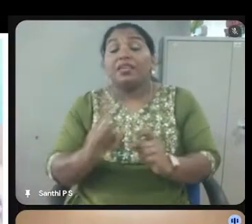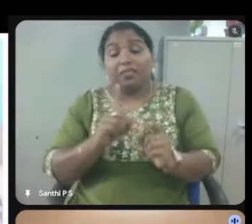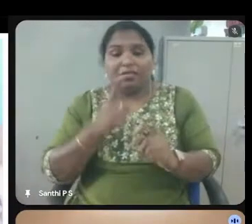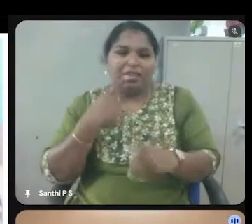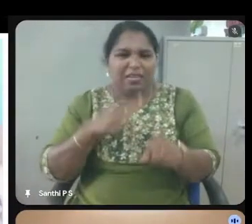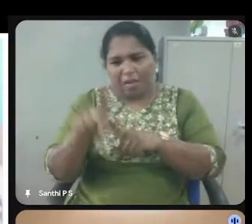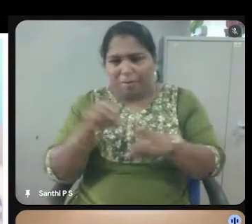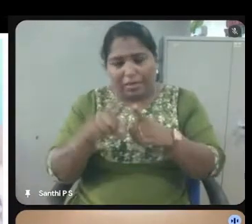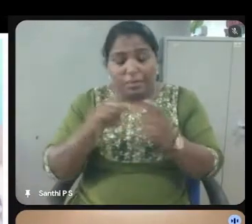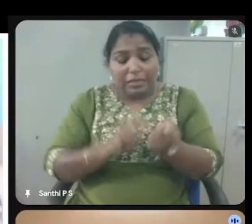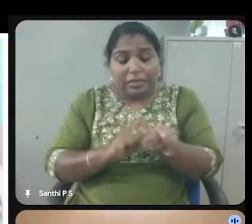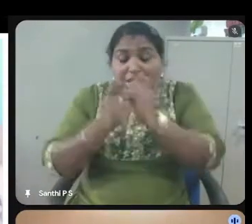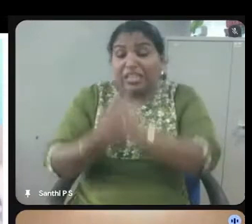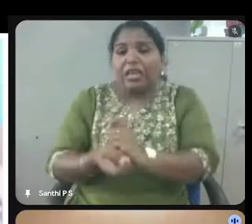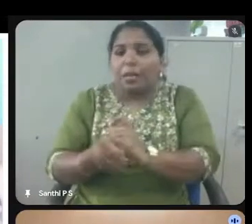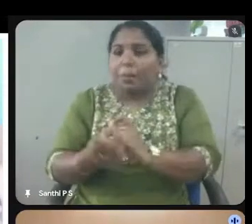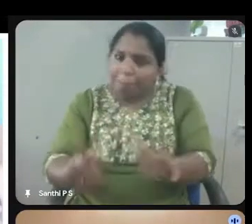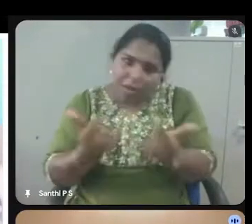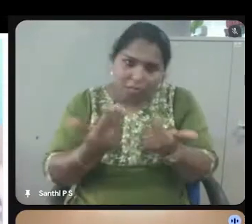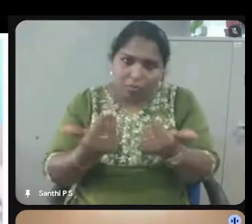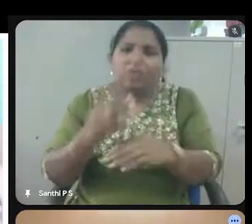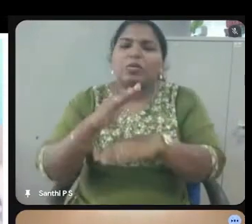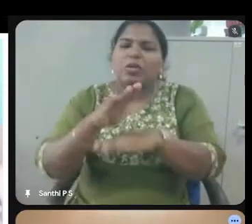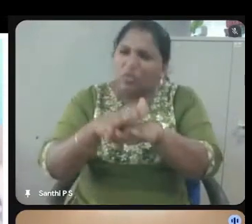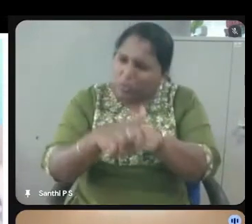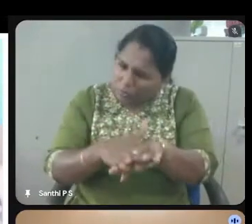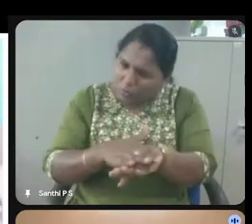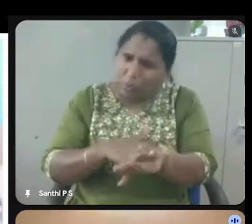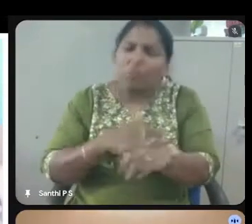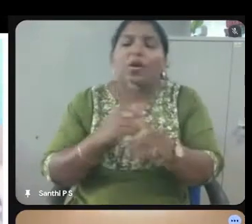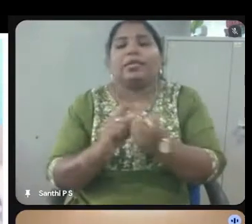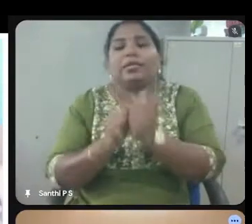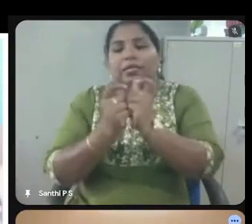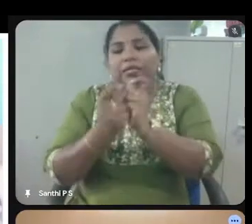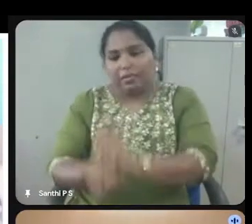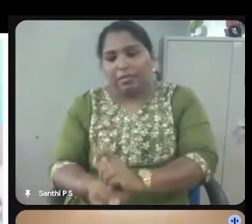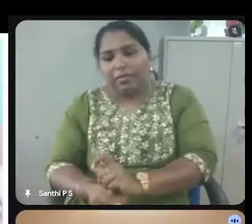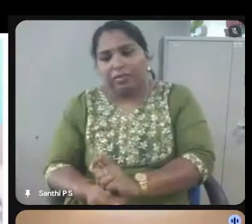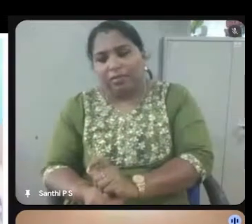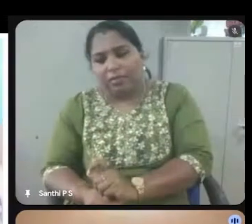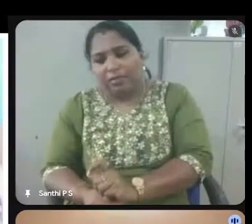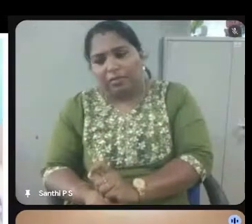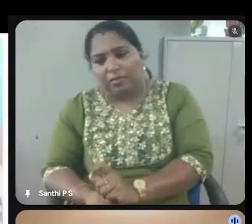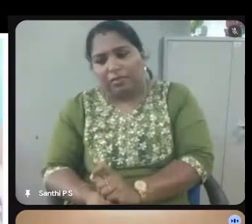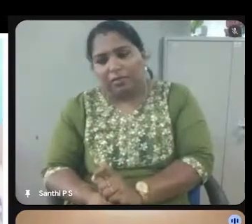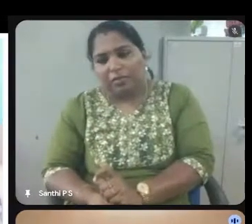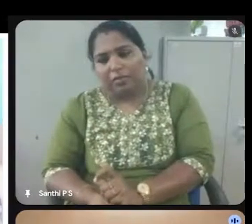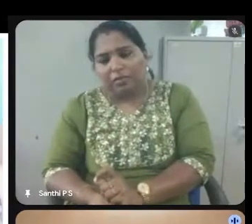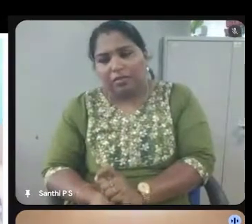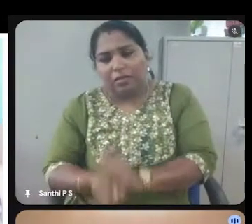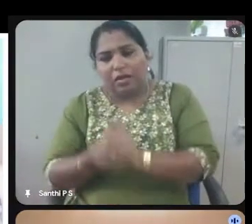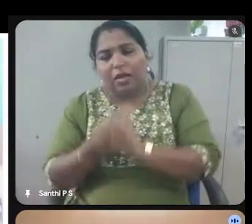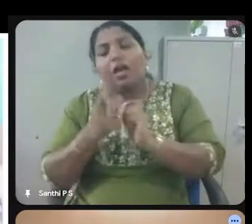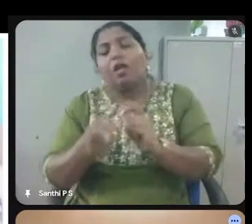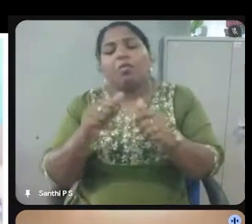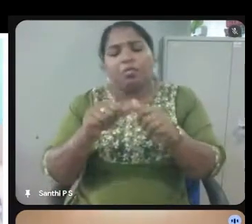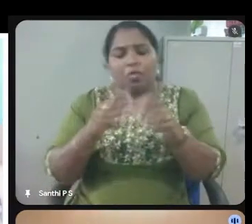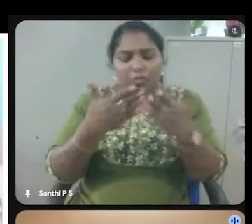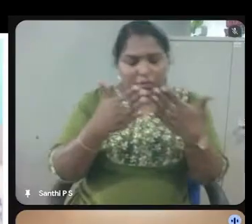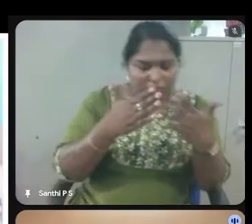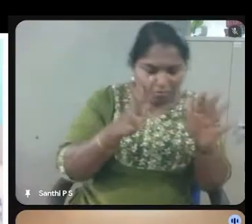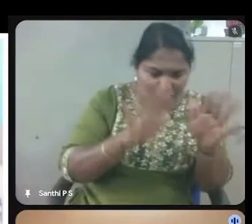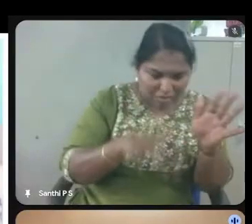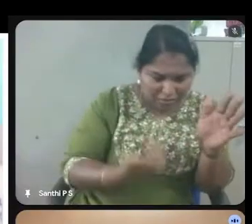ഒരു ഭയങ്കര സ്ലോ ആയിരിക്കും, നമുക്ക് ചേഞ്ചസ് കാണുന്നത് ഭയങ്കര സ്ലോ ആയിട്ടായിരിക്കും. ഇങ്ങനെയാണ് നമ്മൾ ശരിക്കും ഓട്ടിസം ആണോ അതോ സ്ക്രീൻ